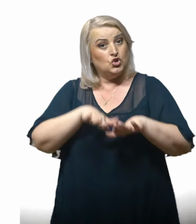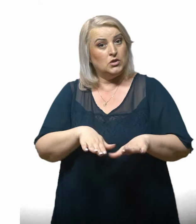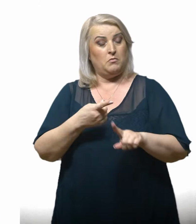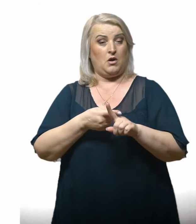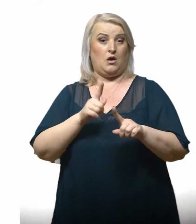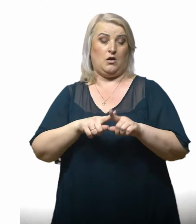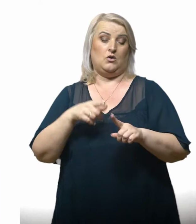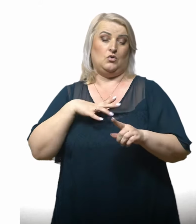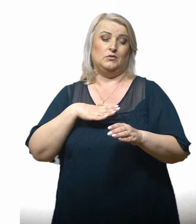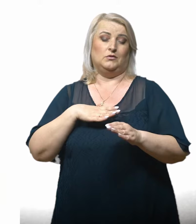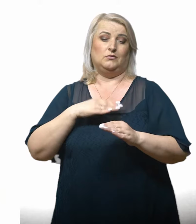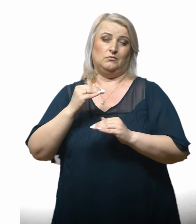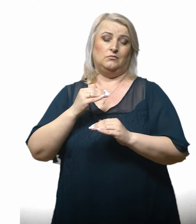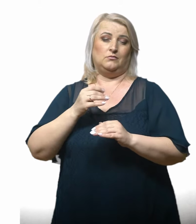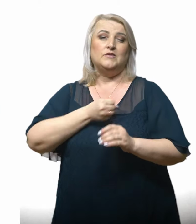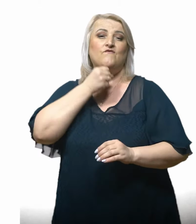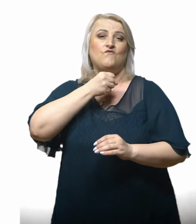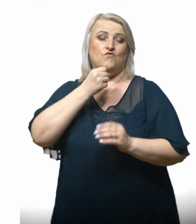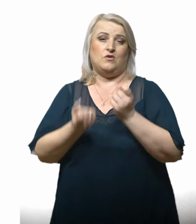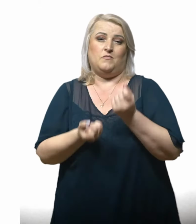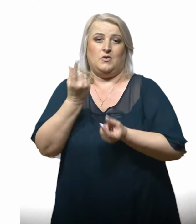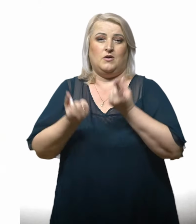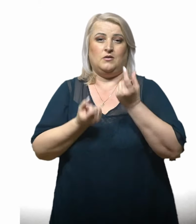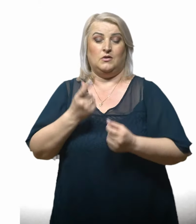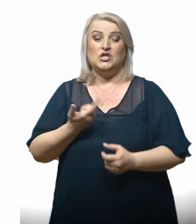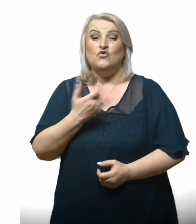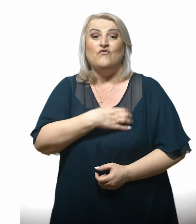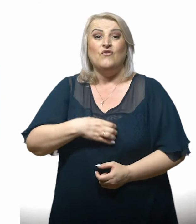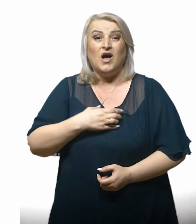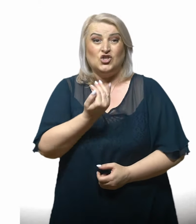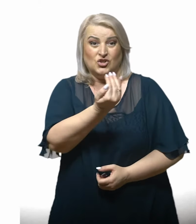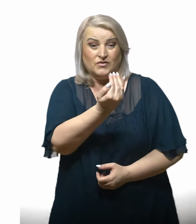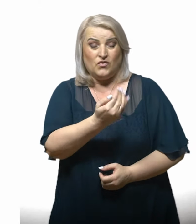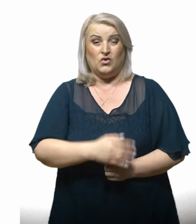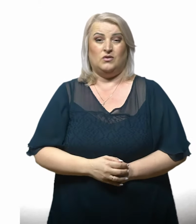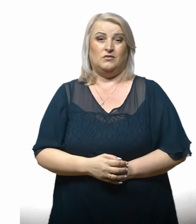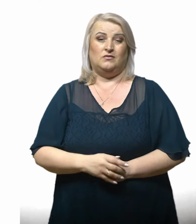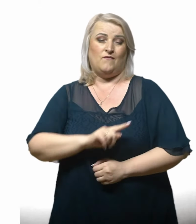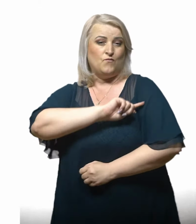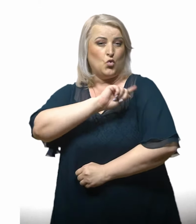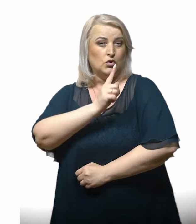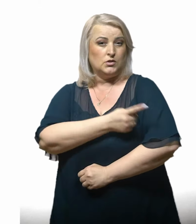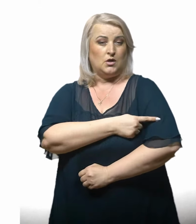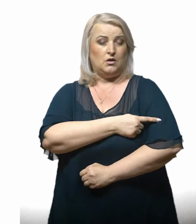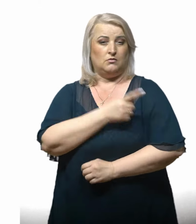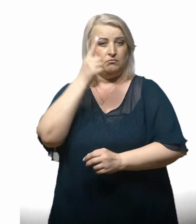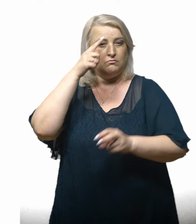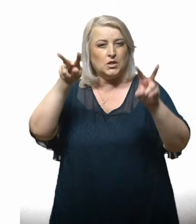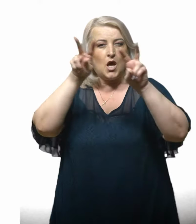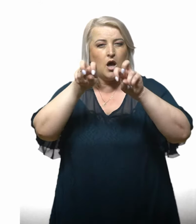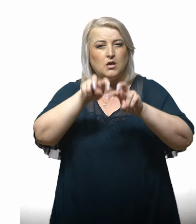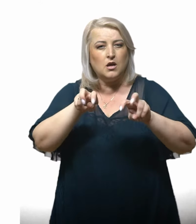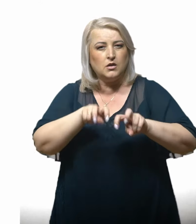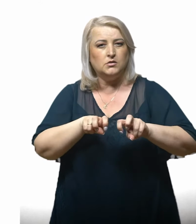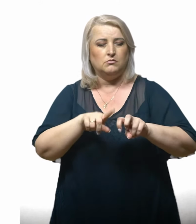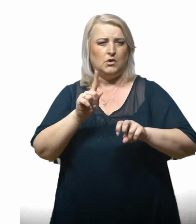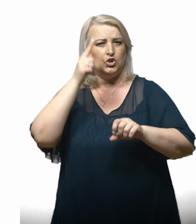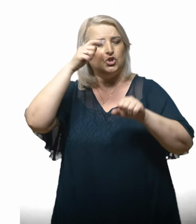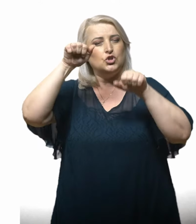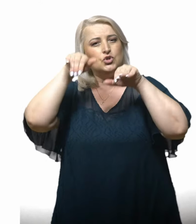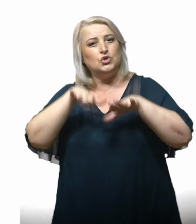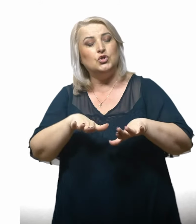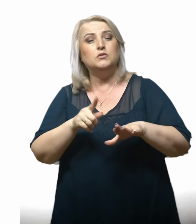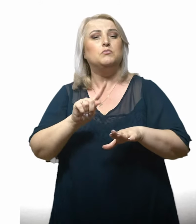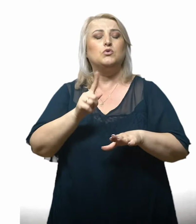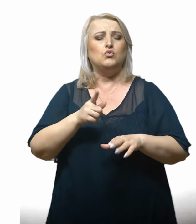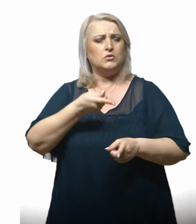o dobândim cu anii. Ceea ce este important acum pentru tine, puterea de analiză, ca să decizi de ce ai